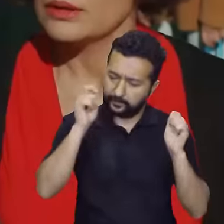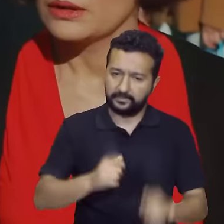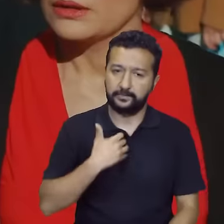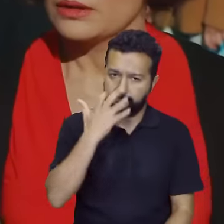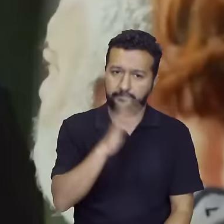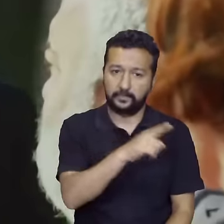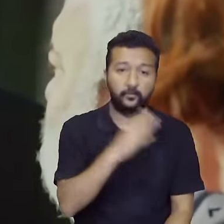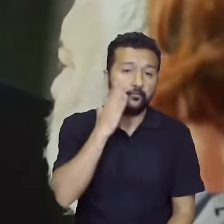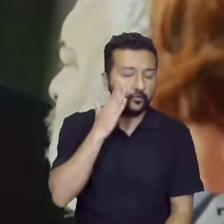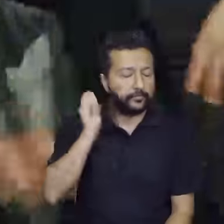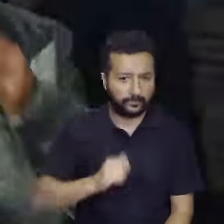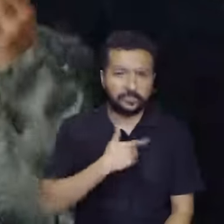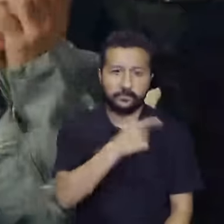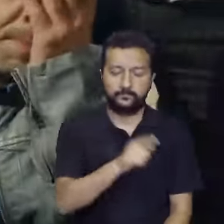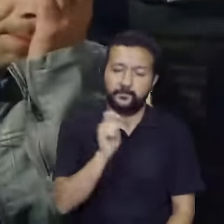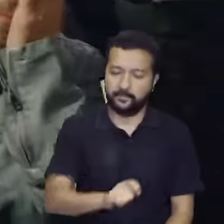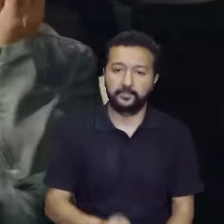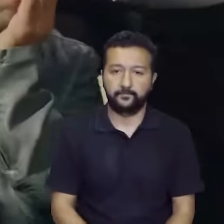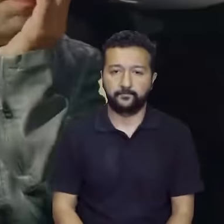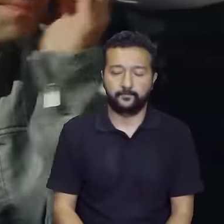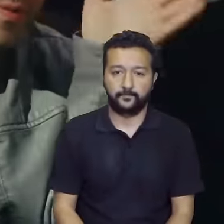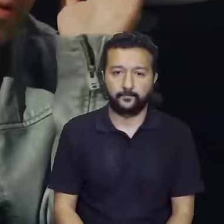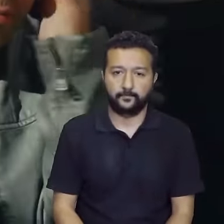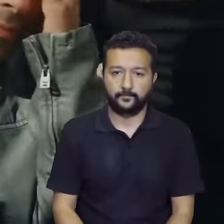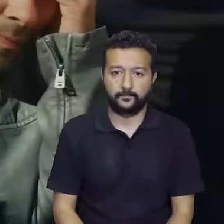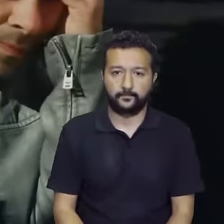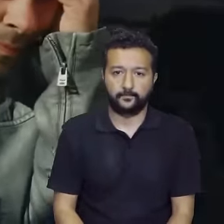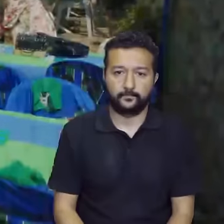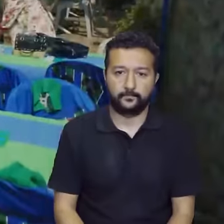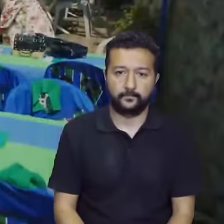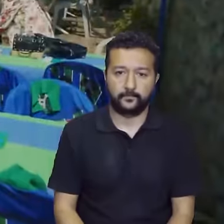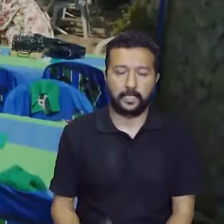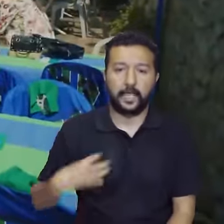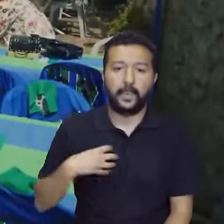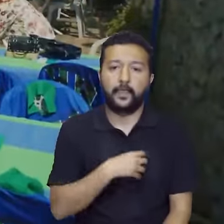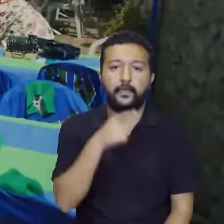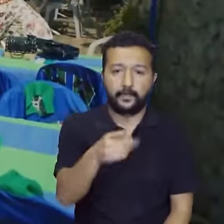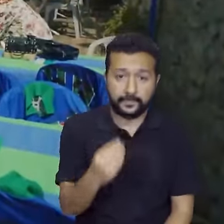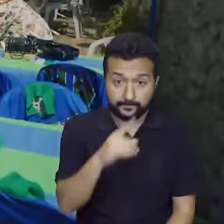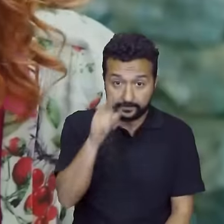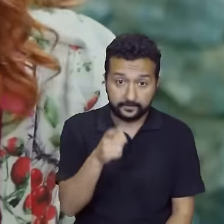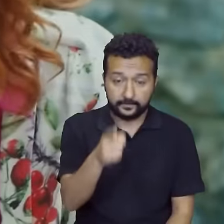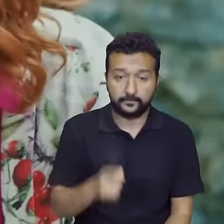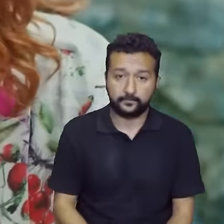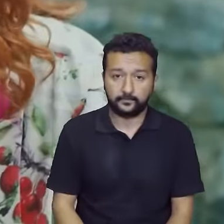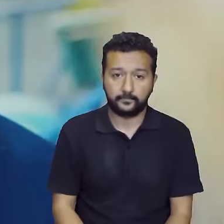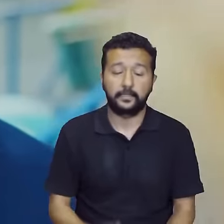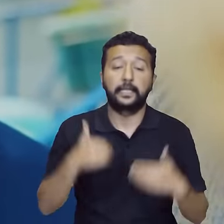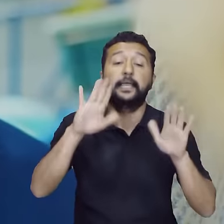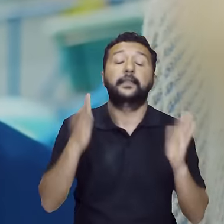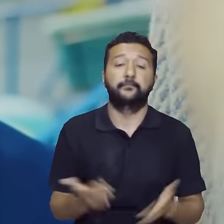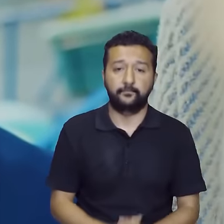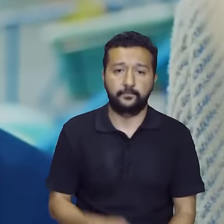mum. Mum? Mum edeceğim. İlyas oturmuş sakinleşmeye çalışıyor. Anne, anneyi misin?